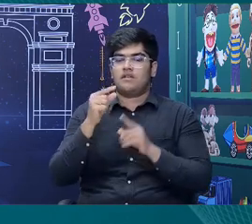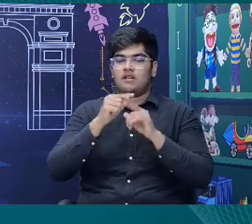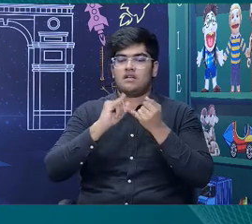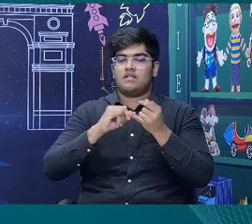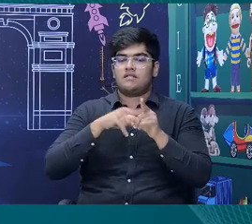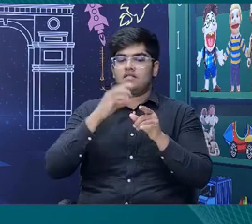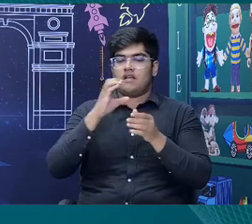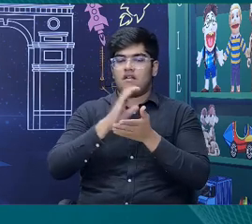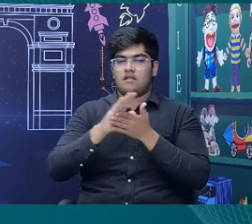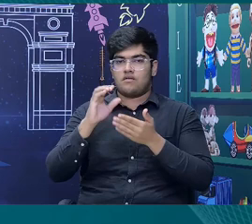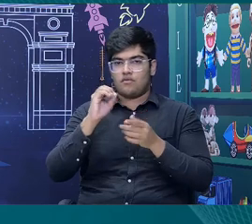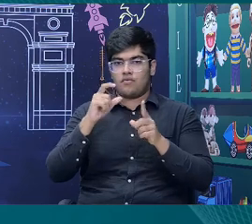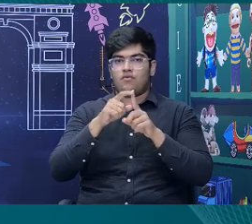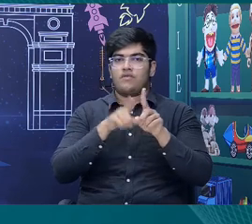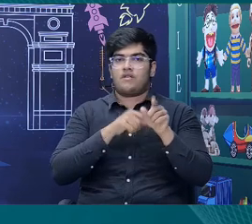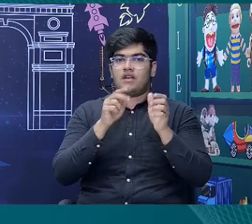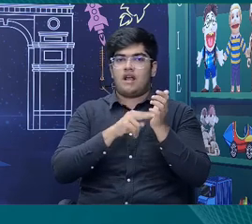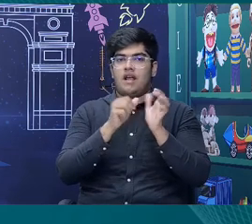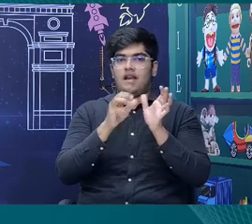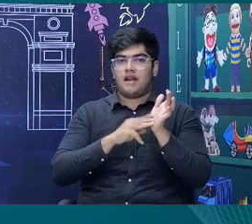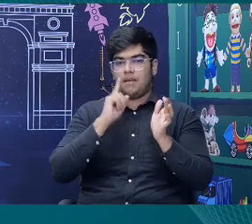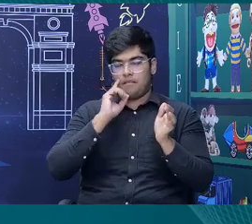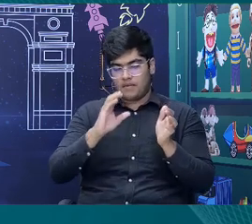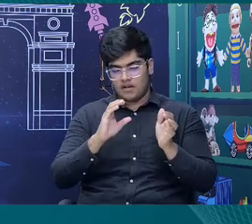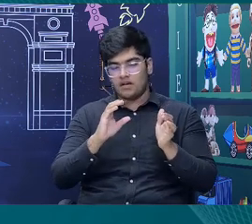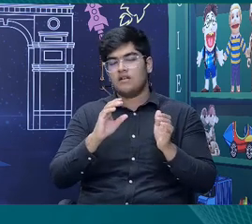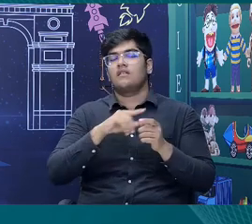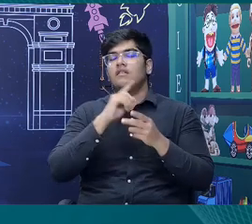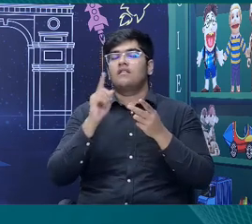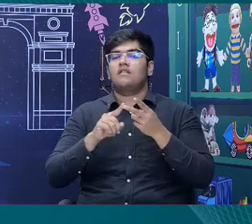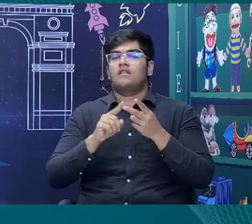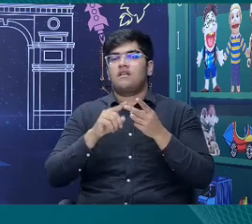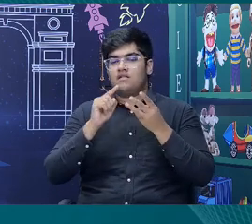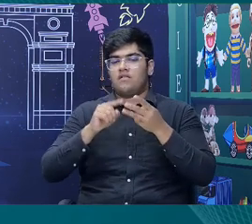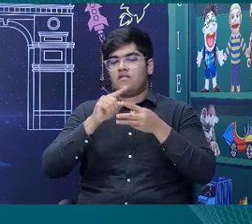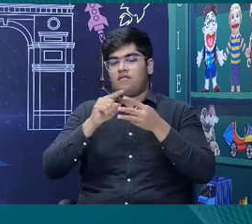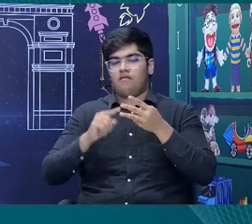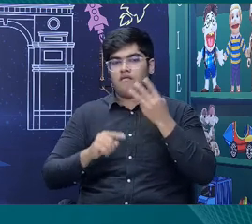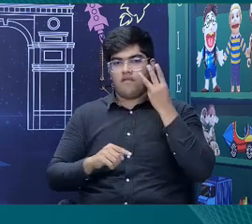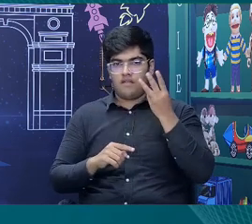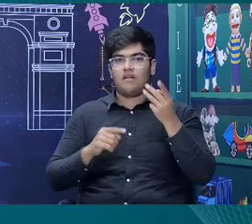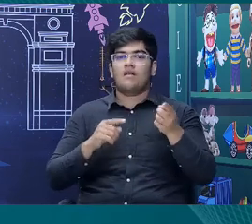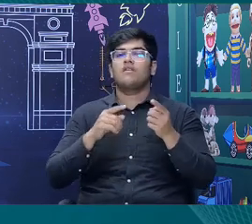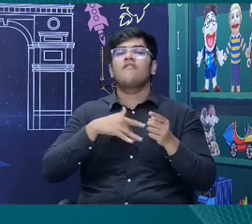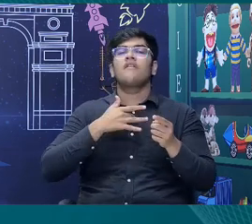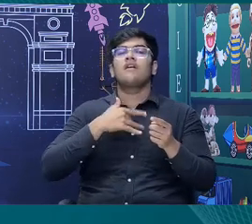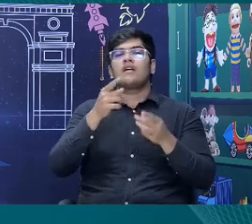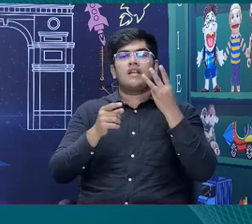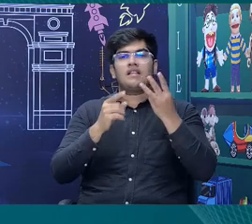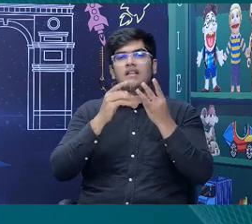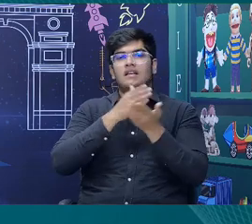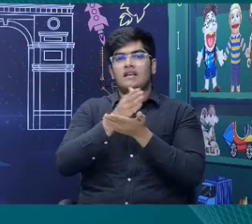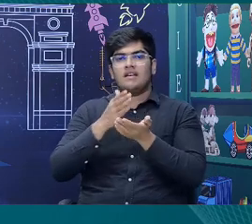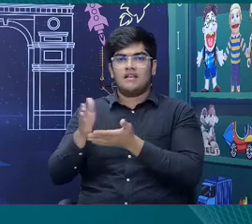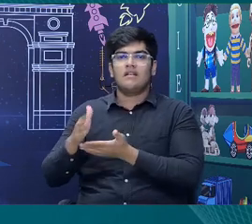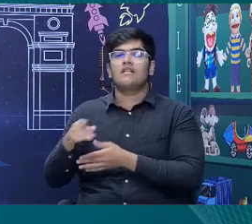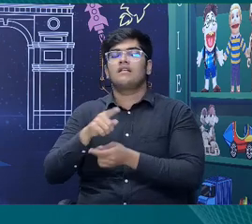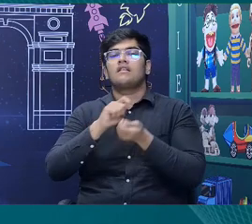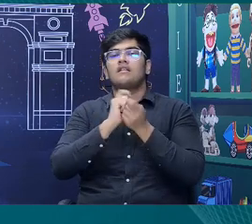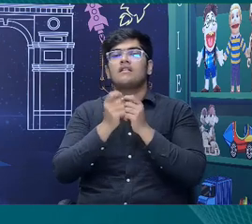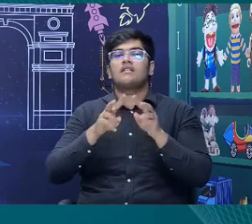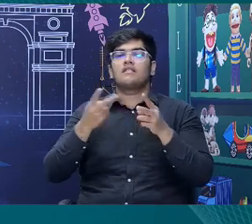बिहेवियरल एंड एसेंशियल थेरेपी तो हेयर आई वांट टू नो कि व्हाट आर द डिफरेंस बिटवीन दीज थेरेपी ओके हम एक-एक